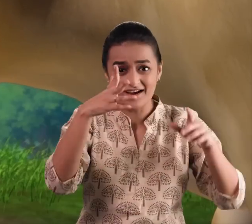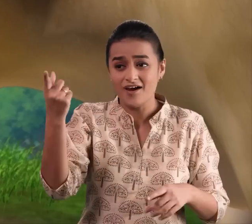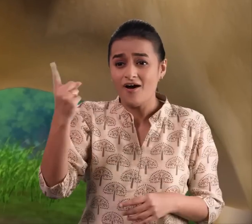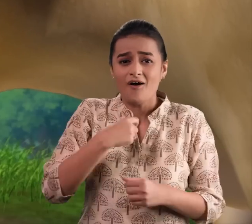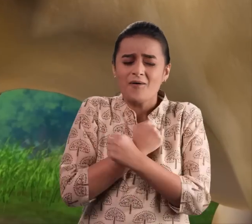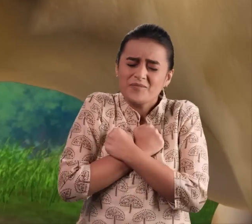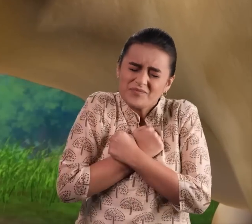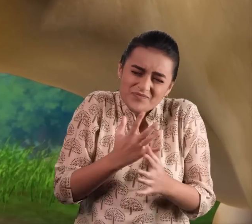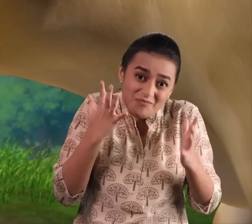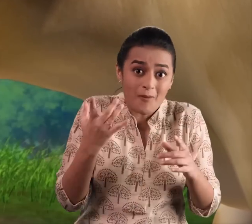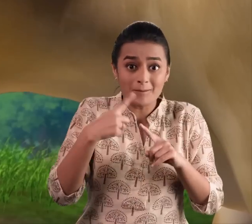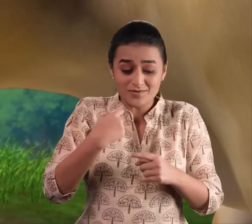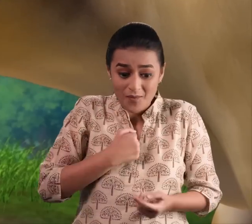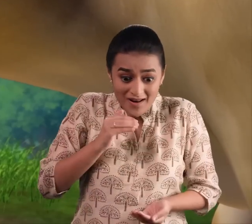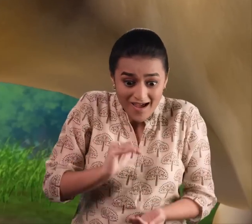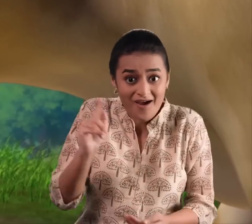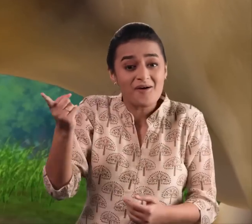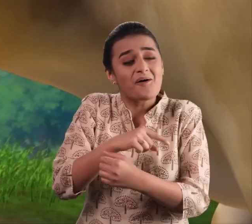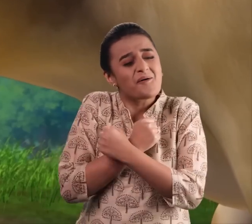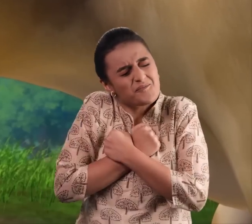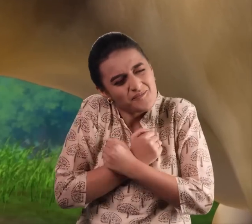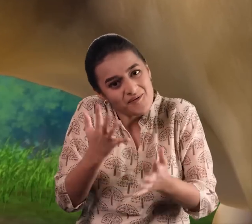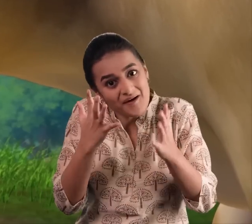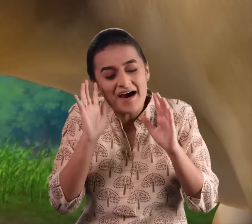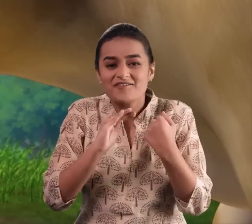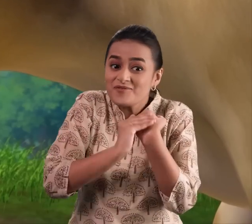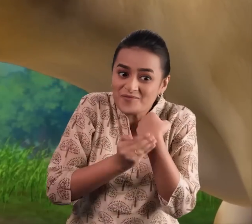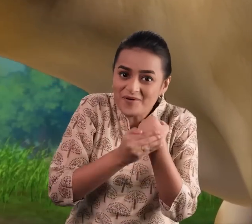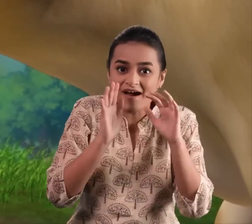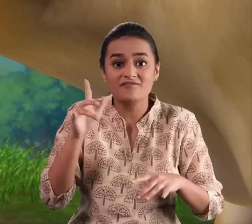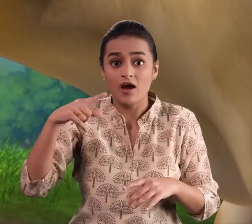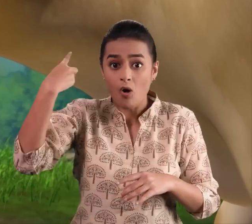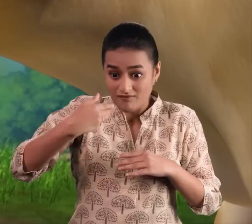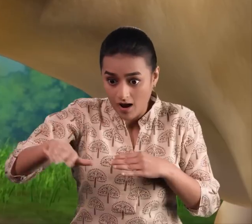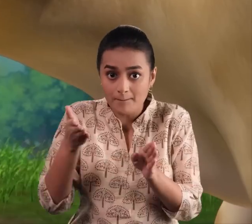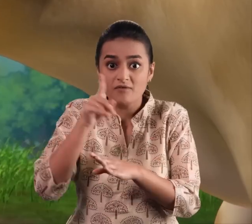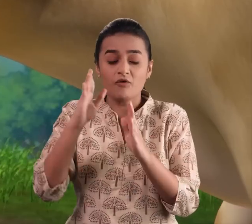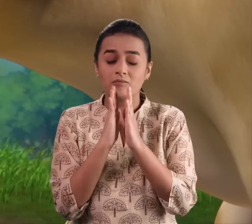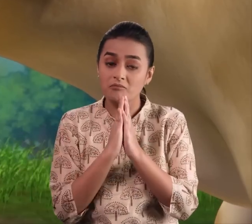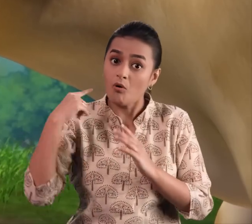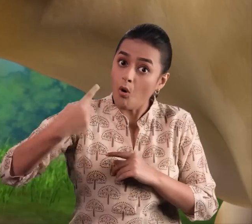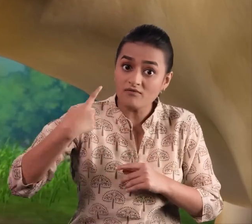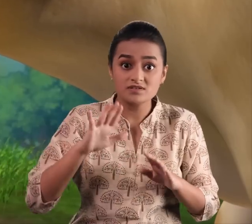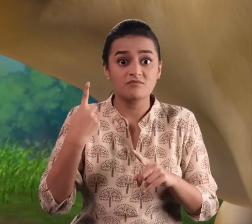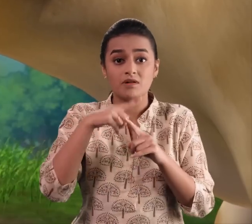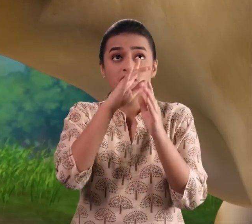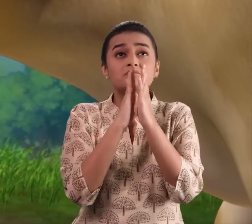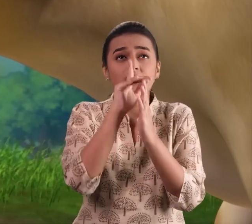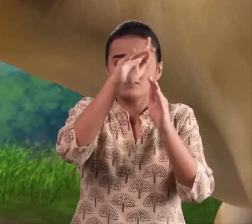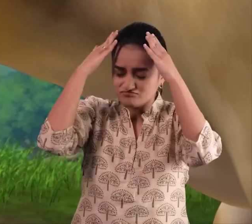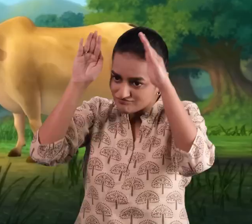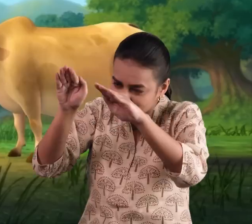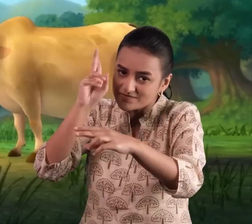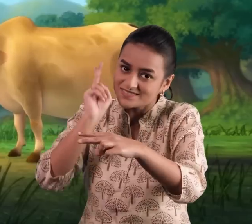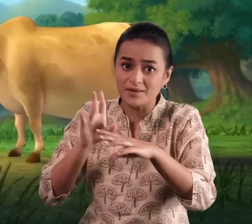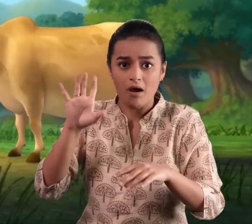वो हमसे बहुत प्रेम करते हैं और हमारे बछड़ों से भी। वो हर सुबह प्रभु की प्रार्थना करके निकलते हैं, प्रभु की कृपा दृष्टि उन पर बनी